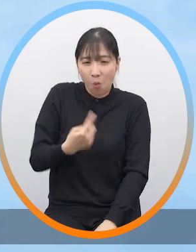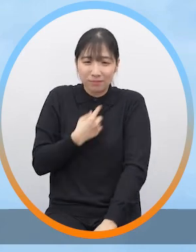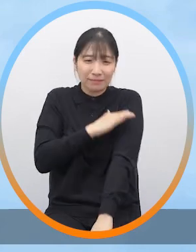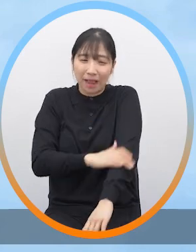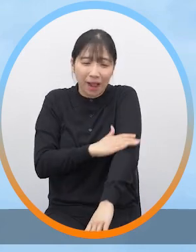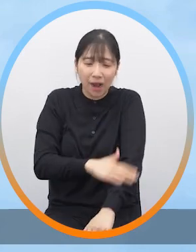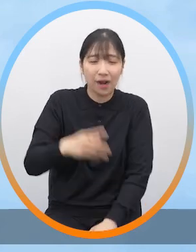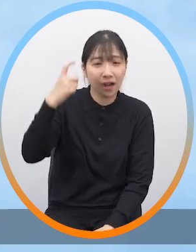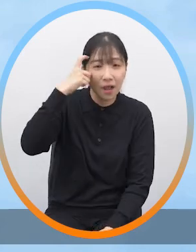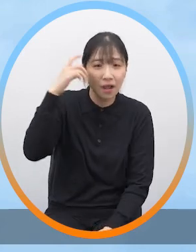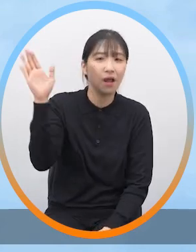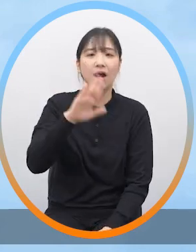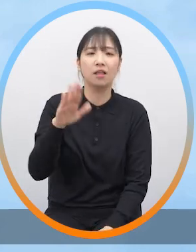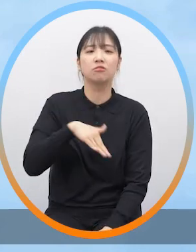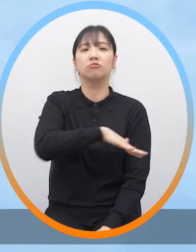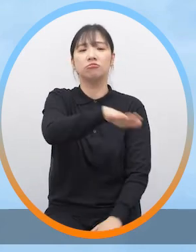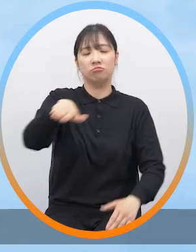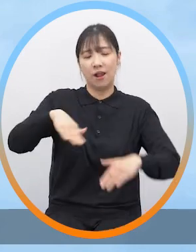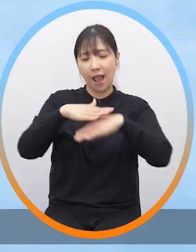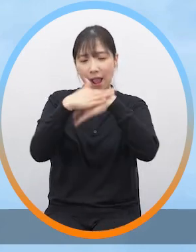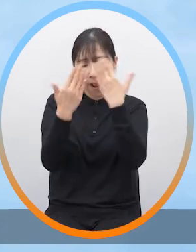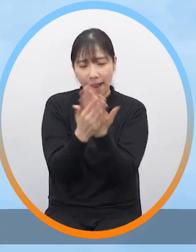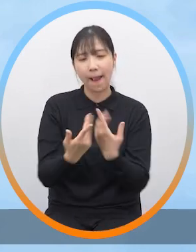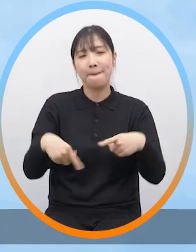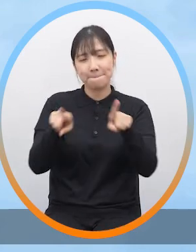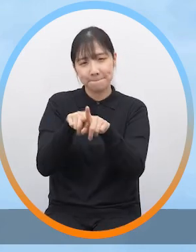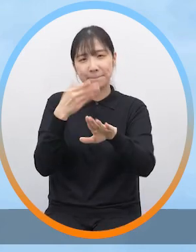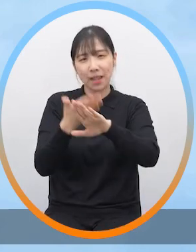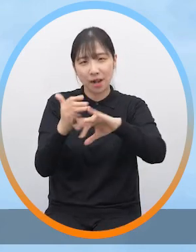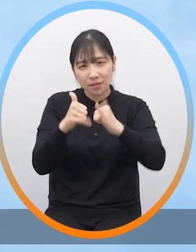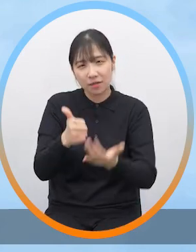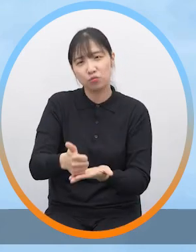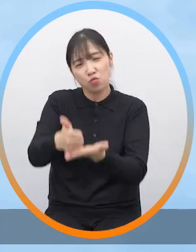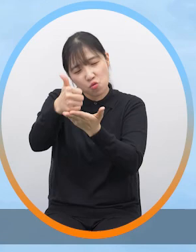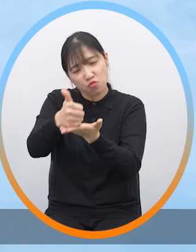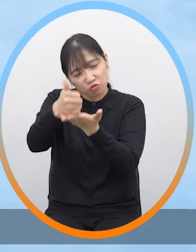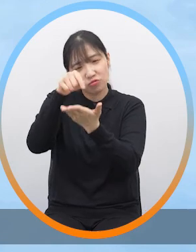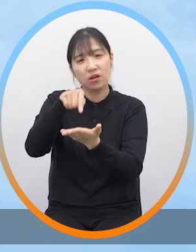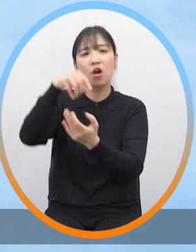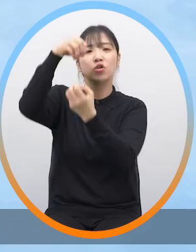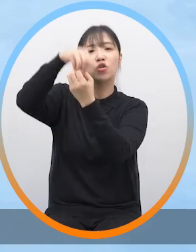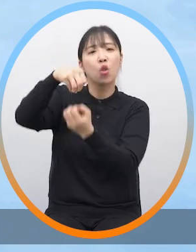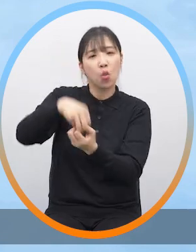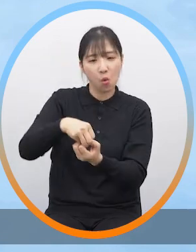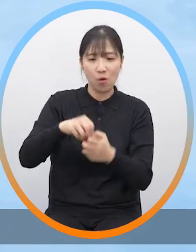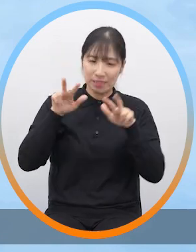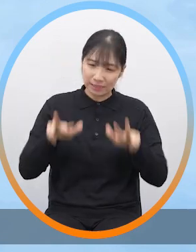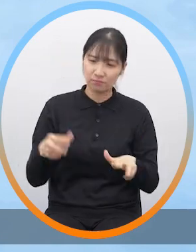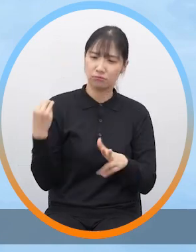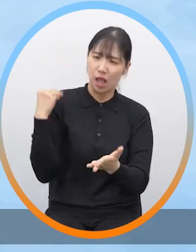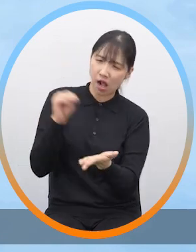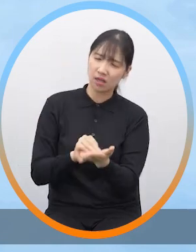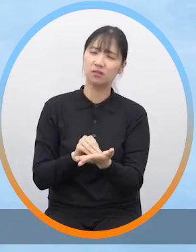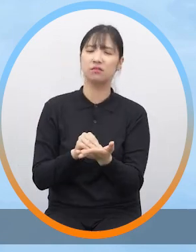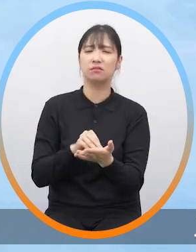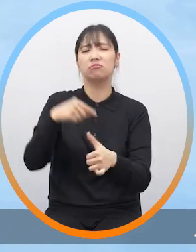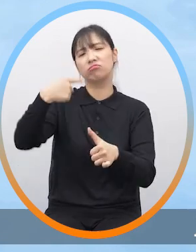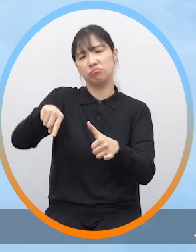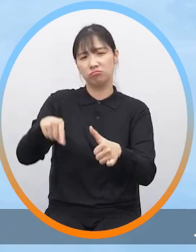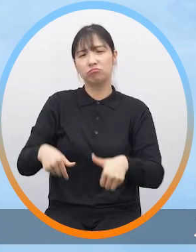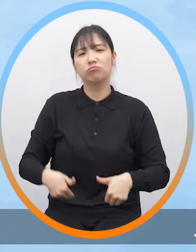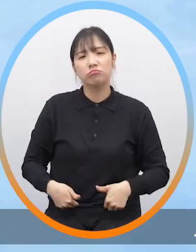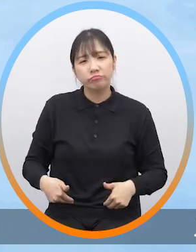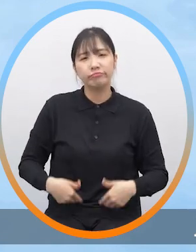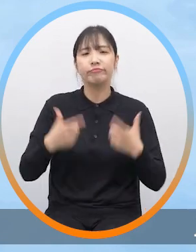아니라 우리가 함께 살고 다른 사람을 존중했었던 우리의 전통을 좀 되살릴 필요가 있지 않나,